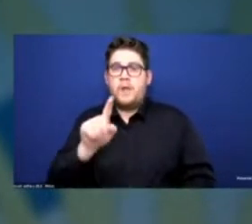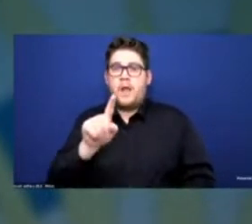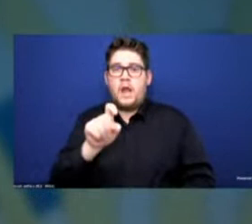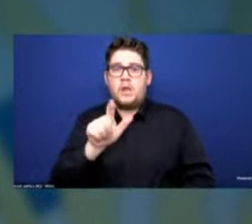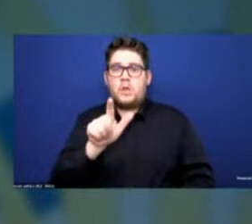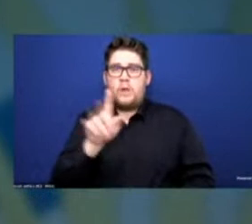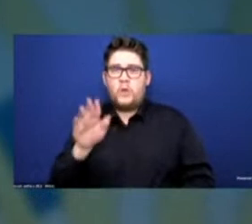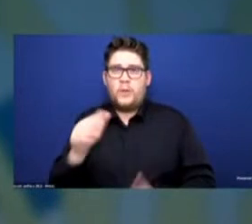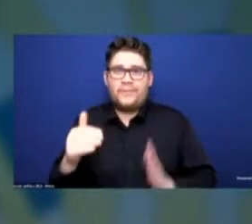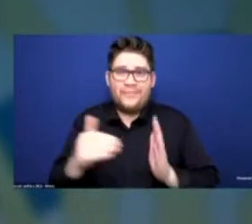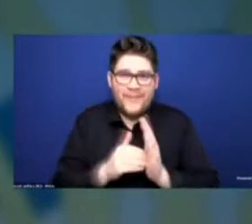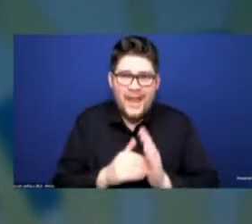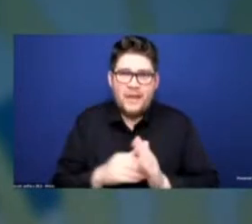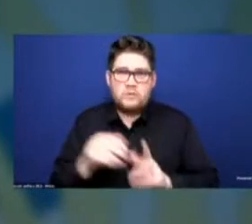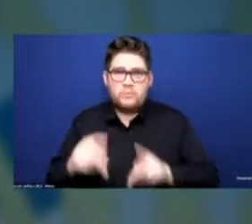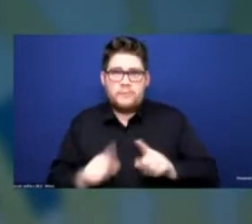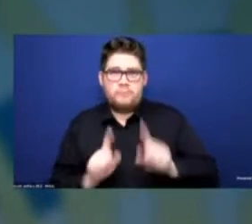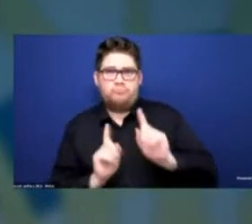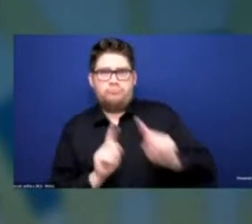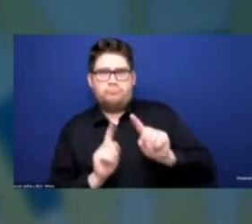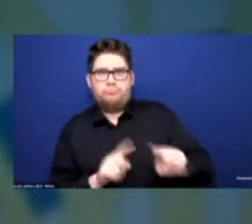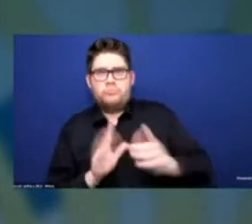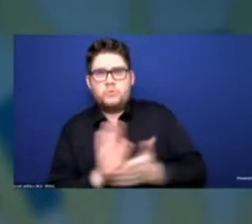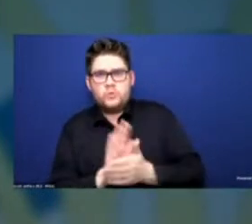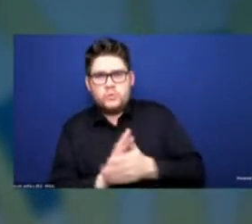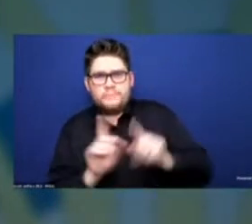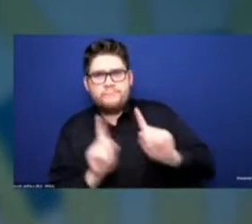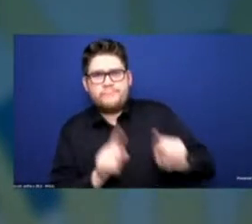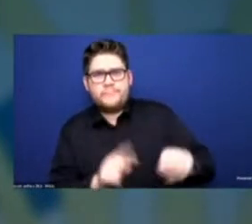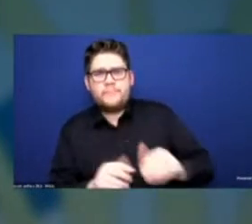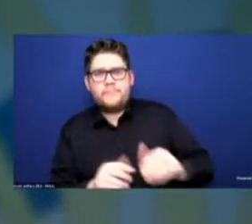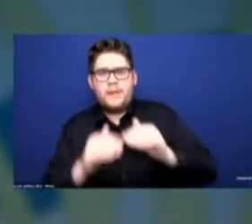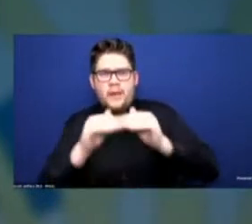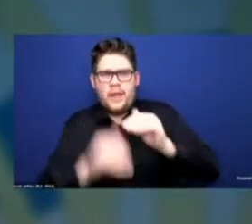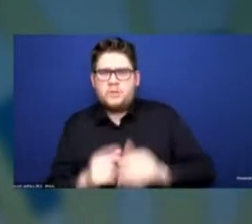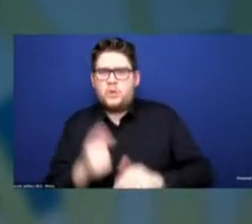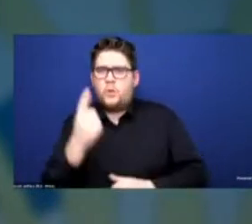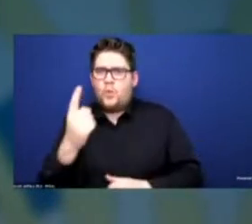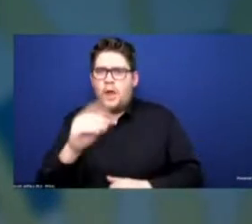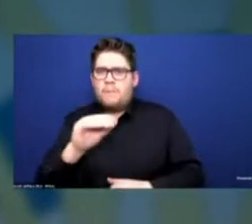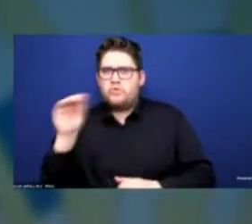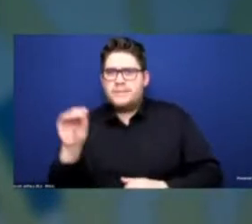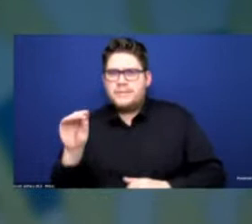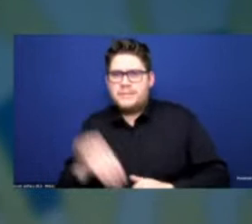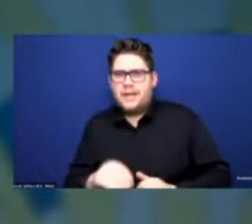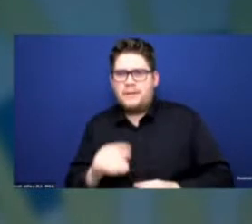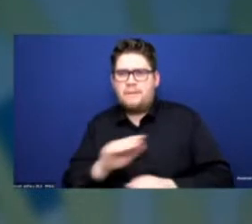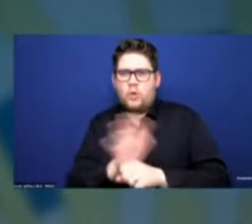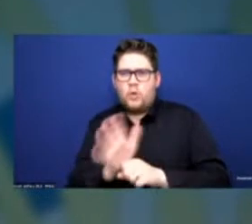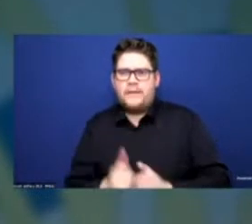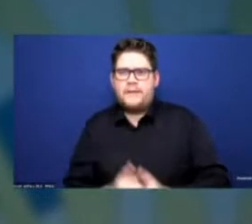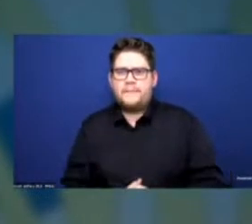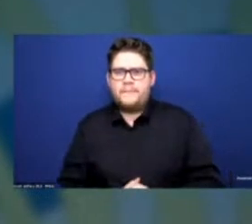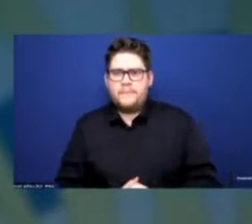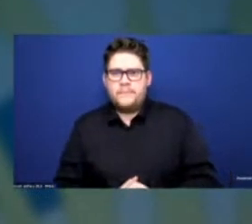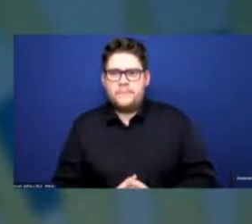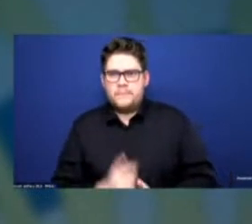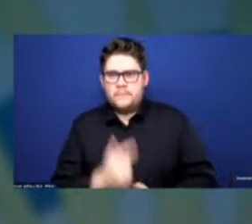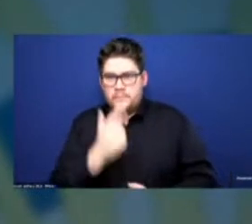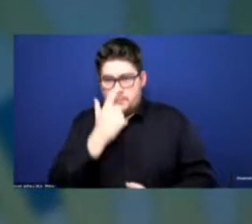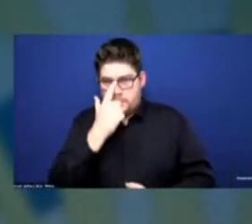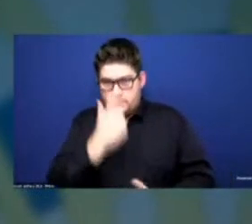职员工和学生其中发生阳性案例的是699例，占了小于1%的这